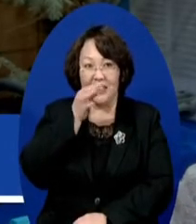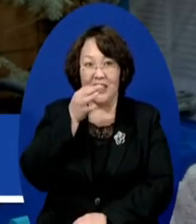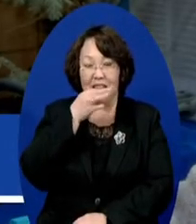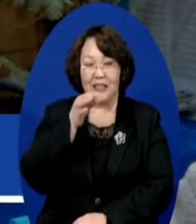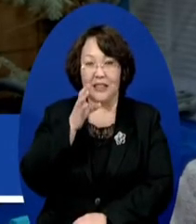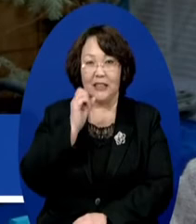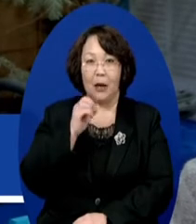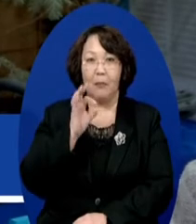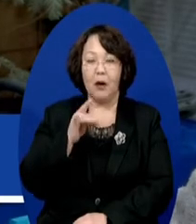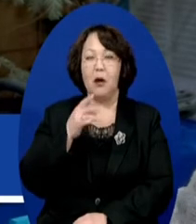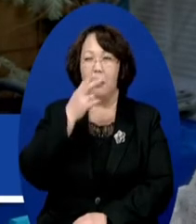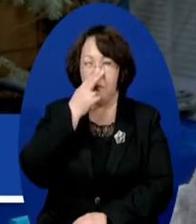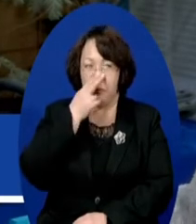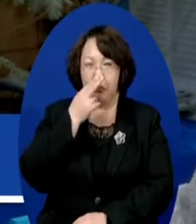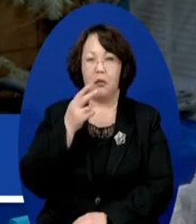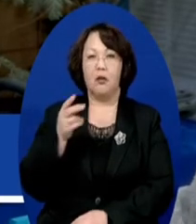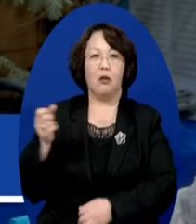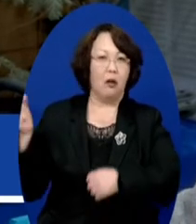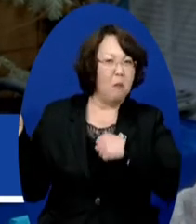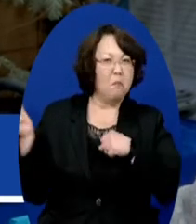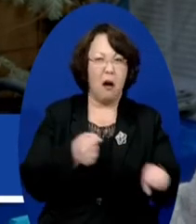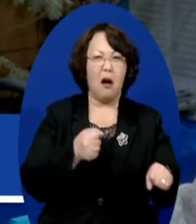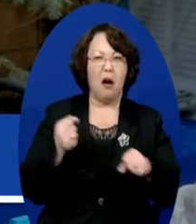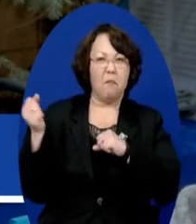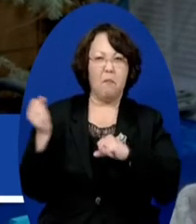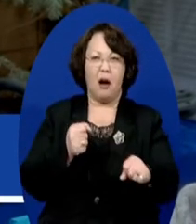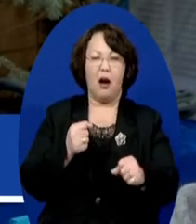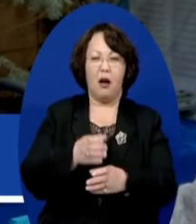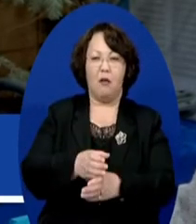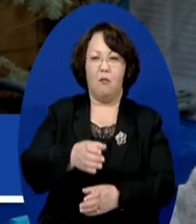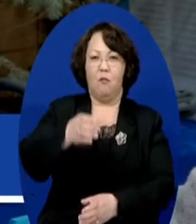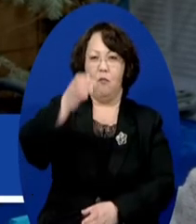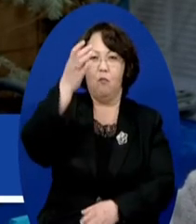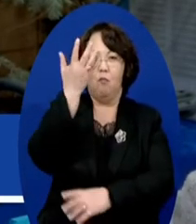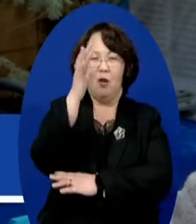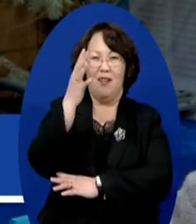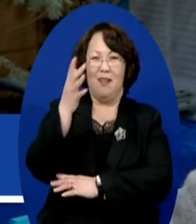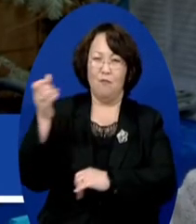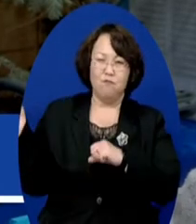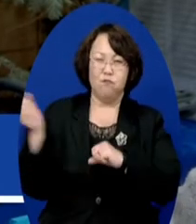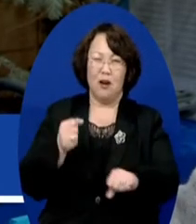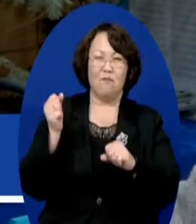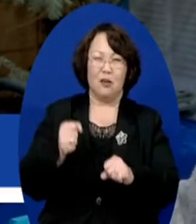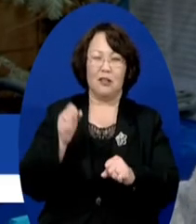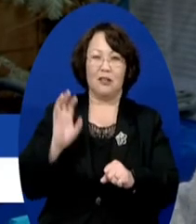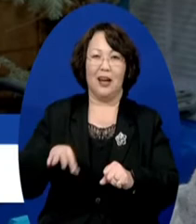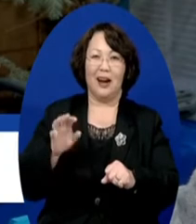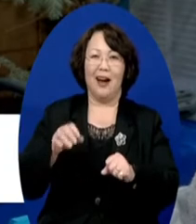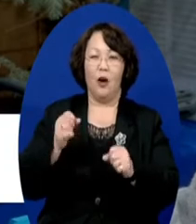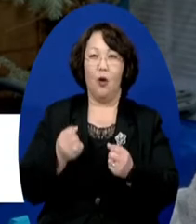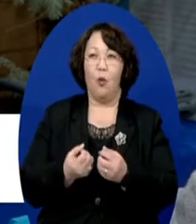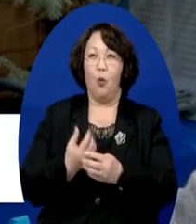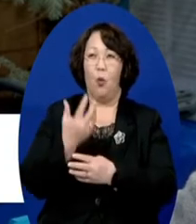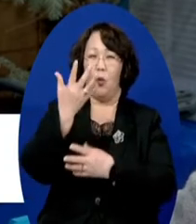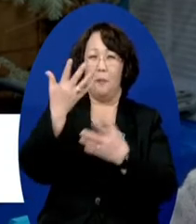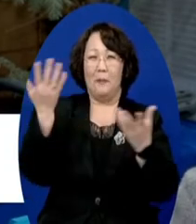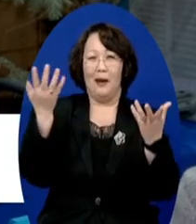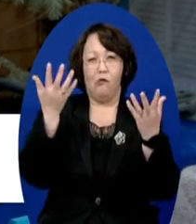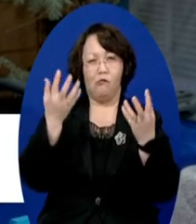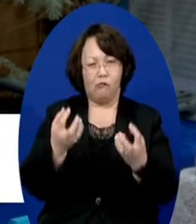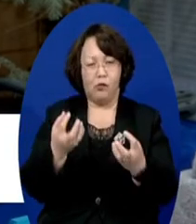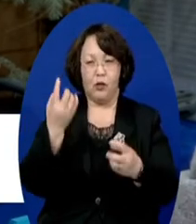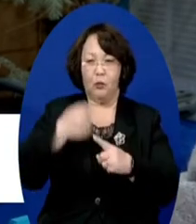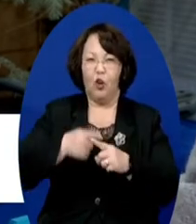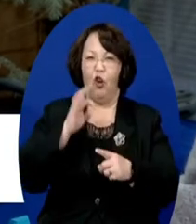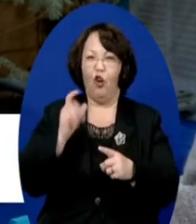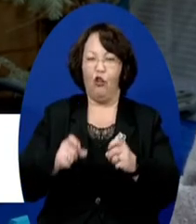одоо лантуугаар цохиж даврахаа гойжчихсан нөгөө модууд маань урахгүй болчихсон дээрэс нь хогонд дарагдчихсан